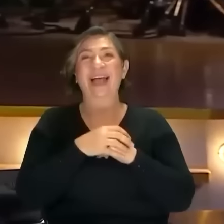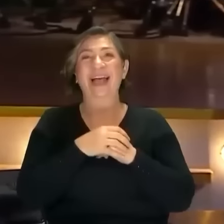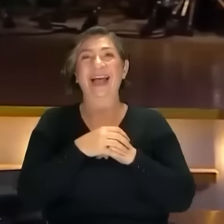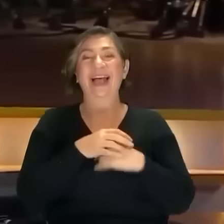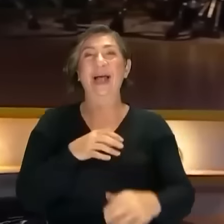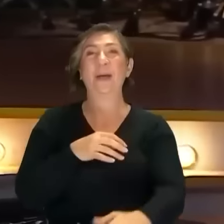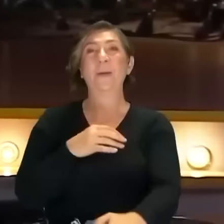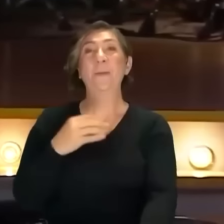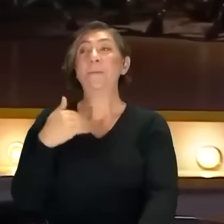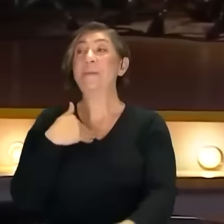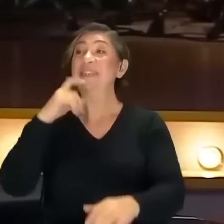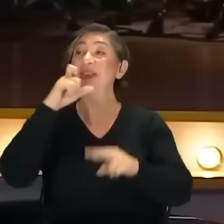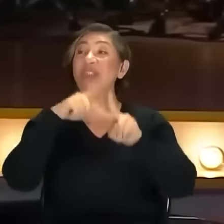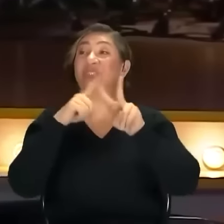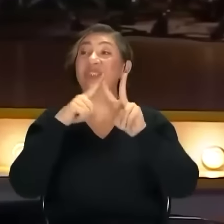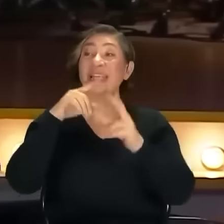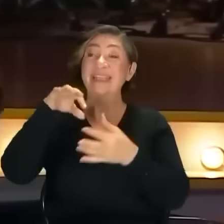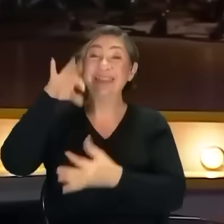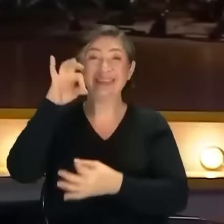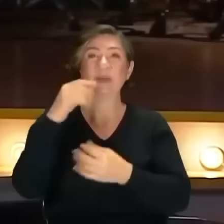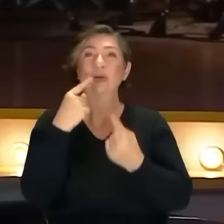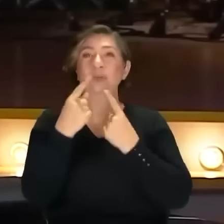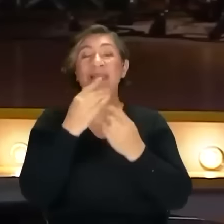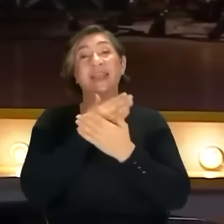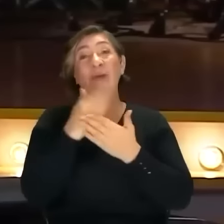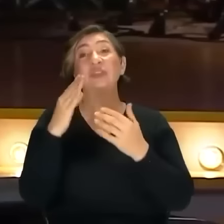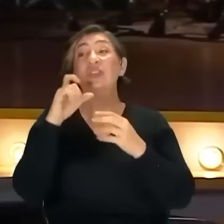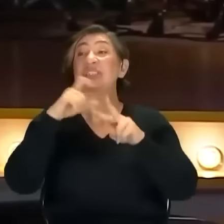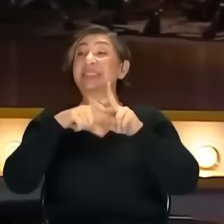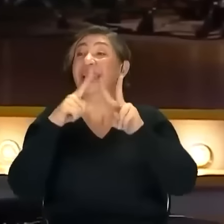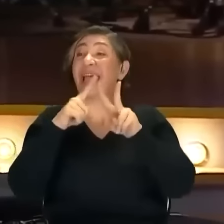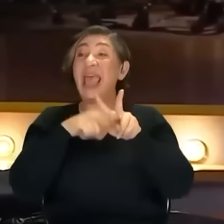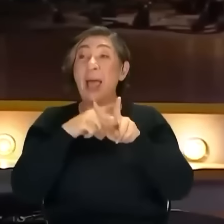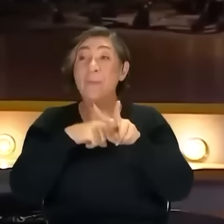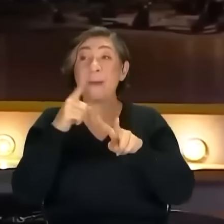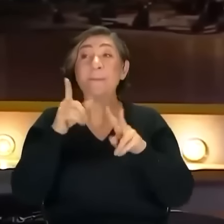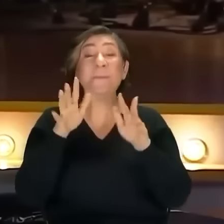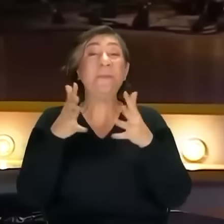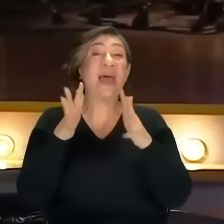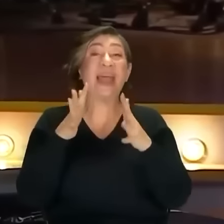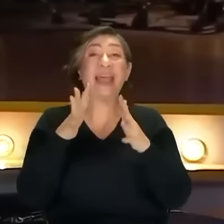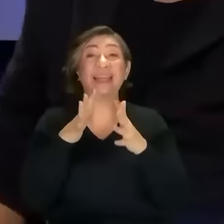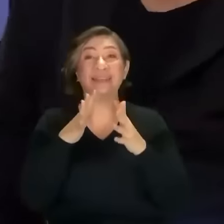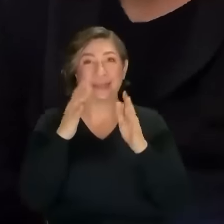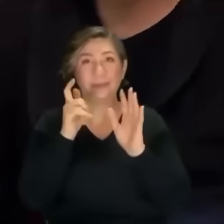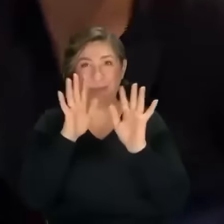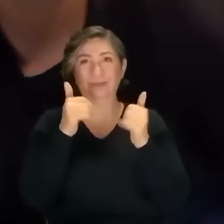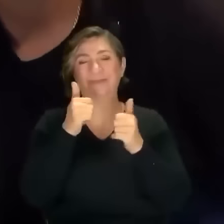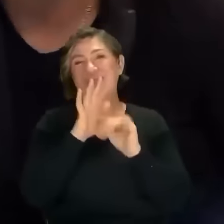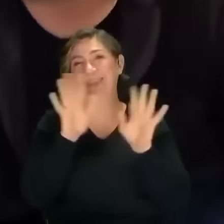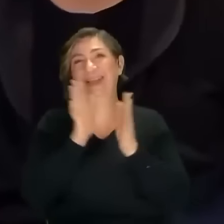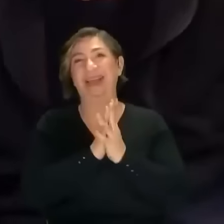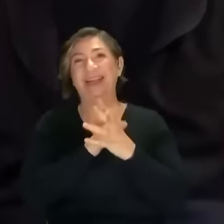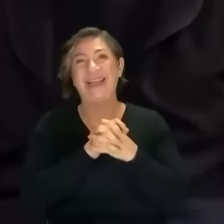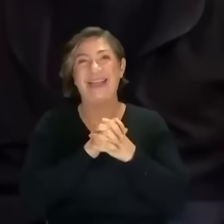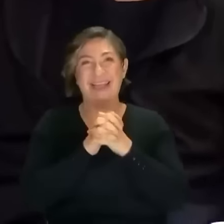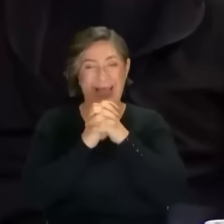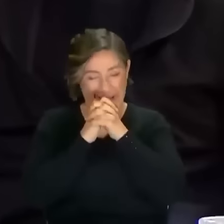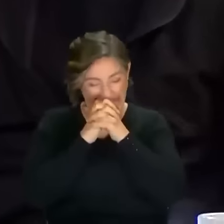iur ben Can Yaman'dan konuşmaya devam Can yamanı takt mı